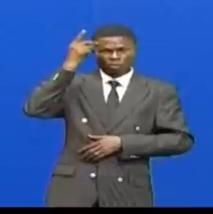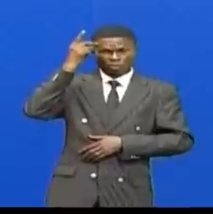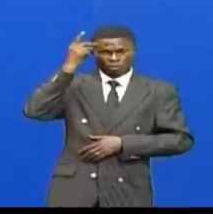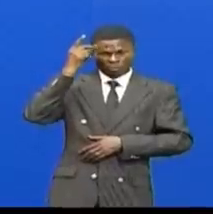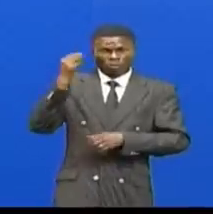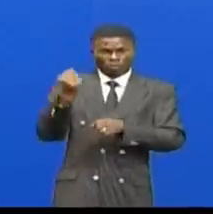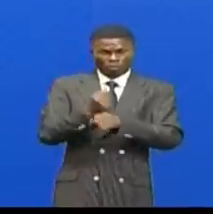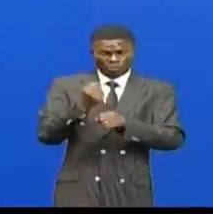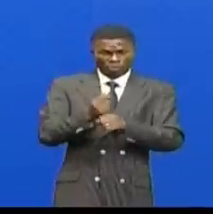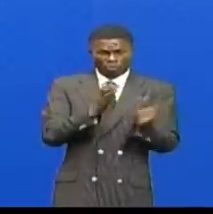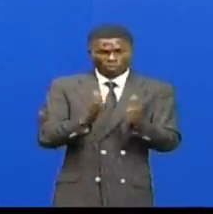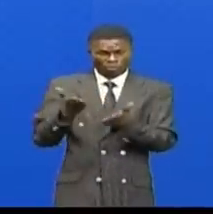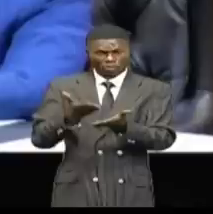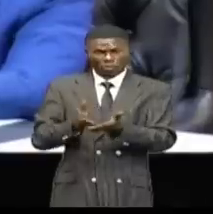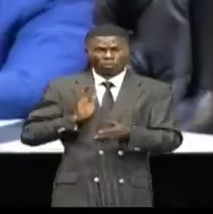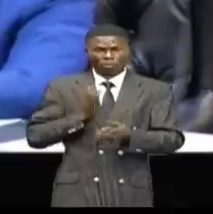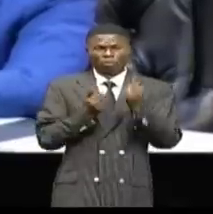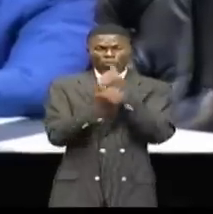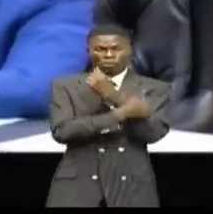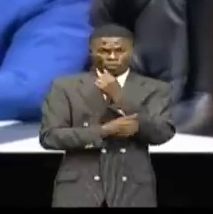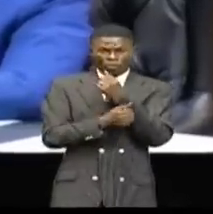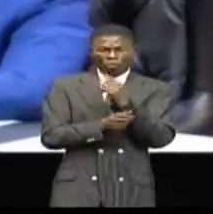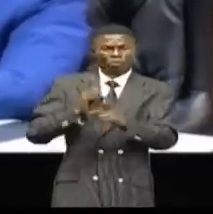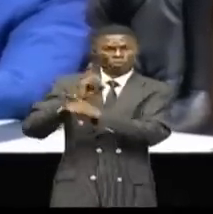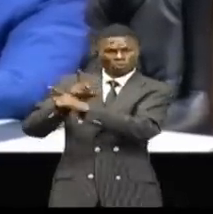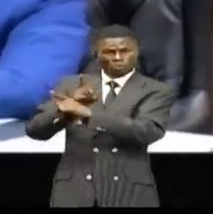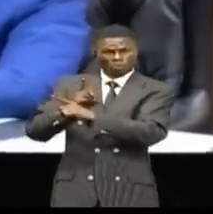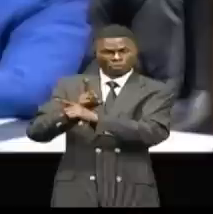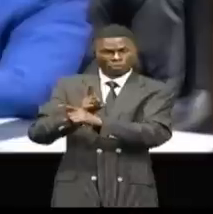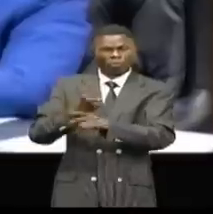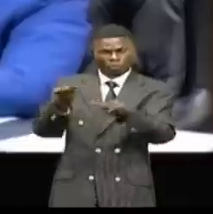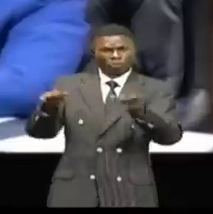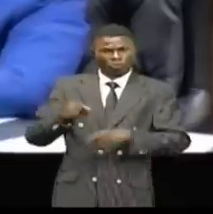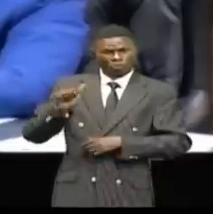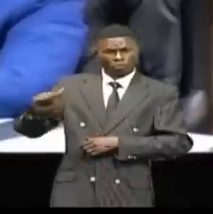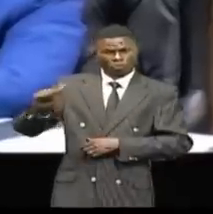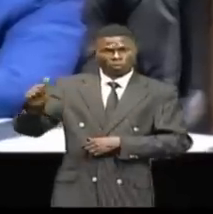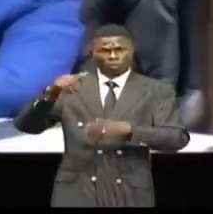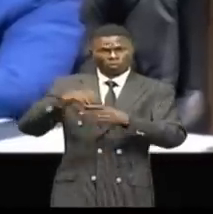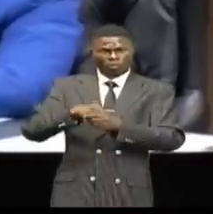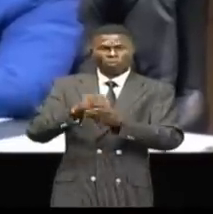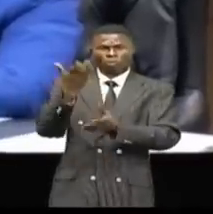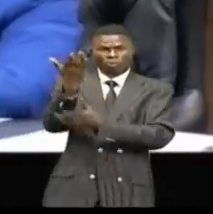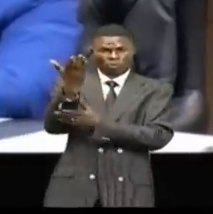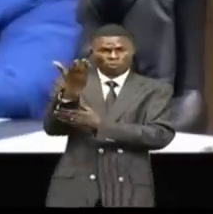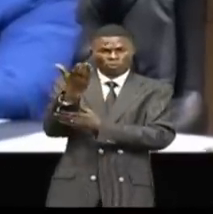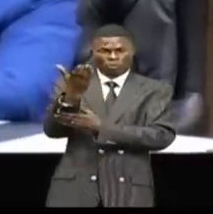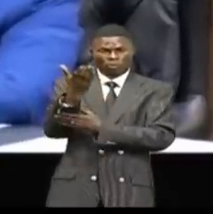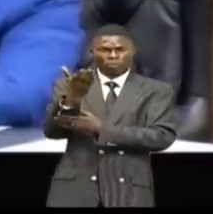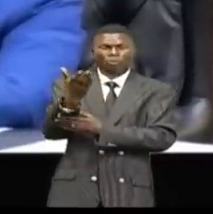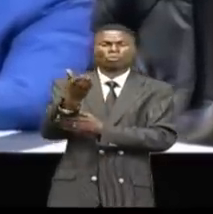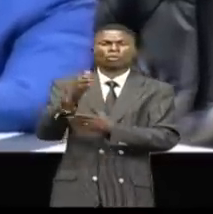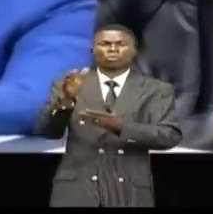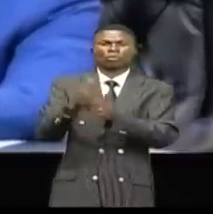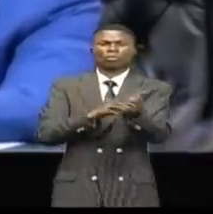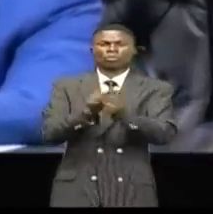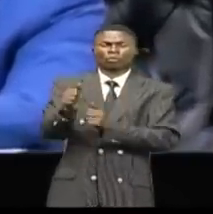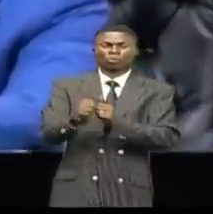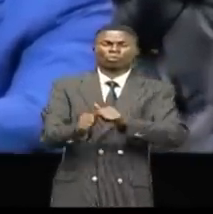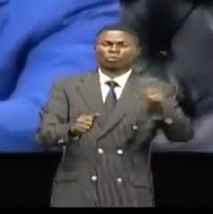ces travaux, notre pays compte défendre ses positions, notamment pour réclamer ce qui est dû par les pays